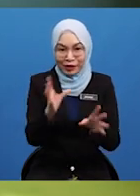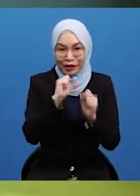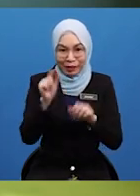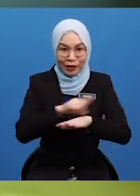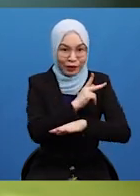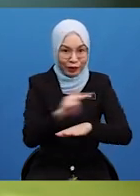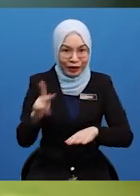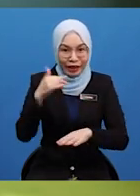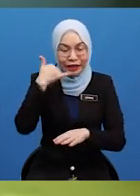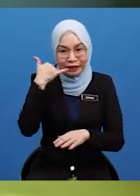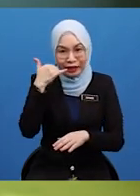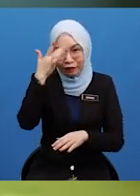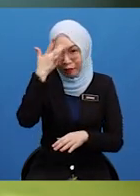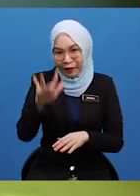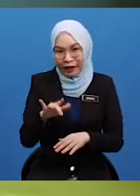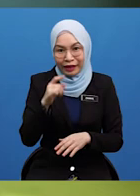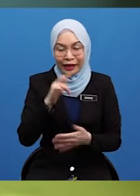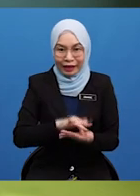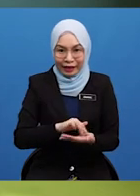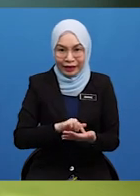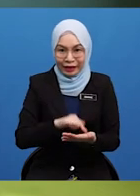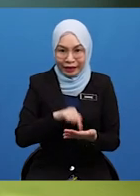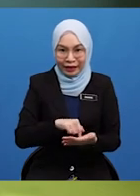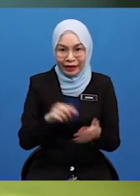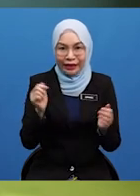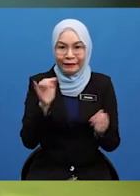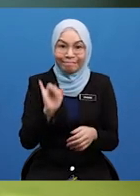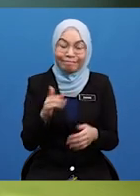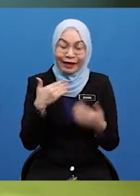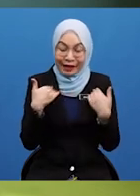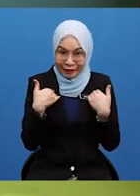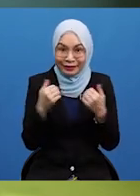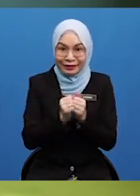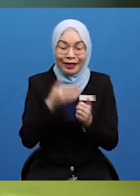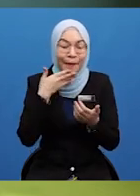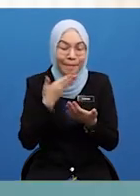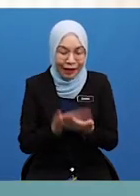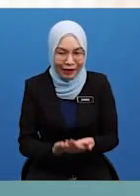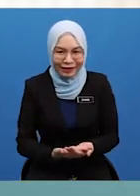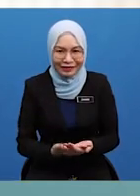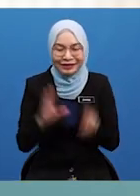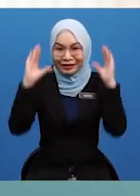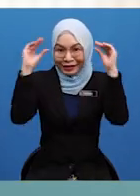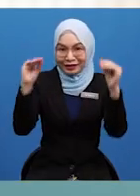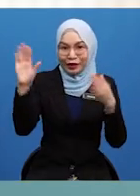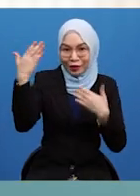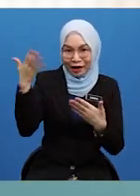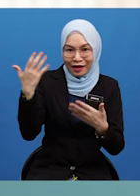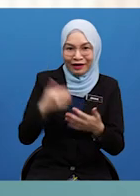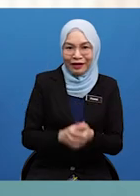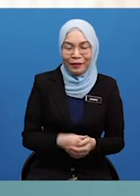menggunakan tadi for pinta Jang the dengan sebaik mungkin Cikgu